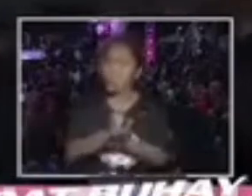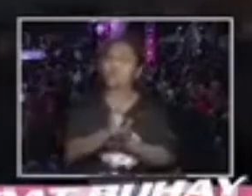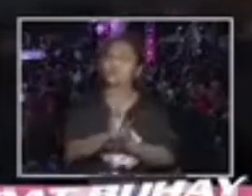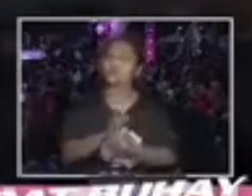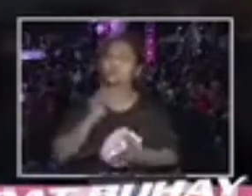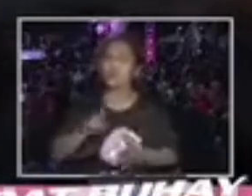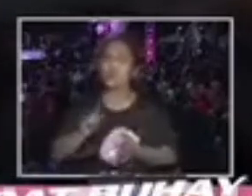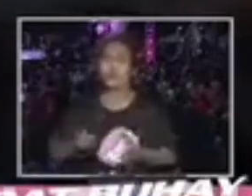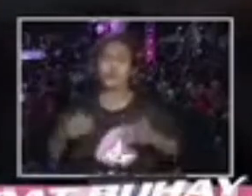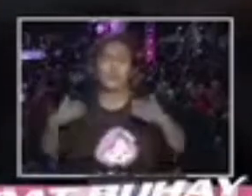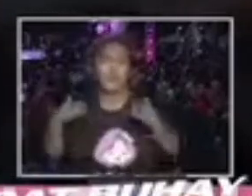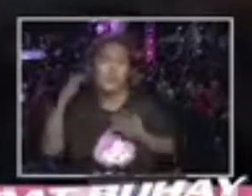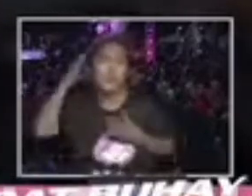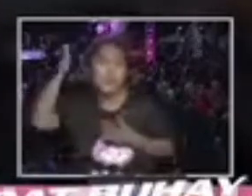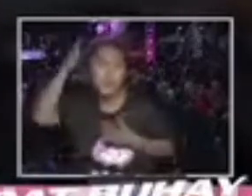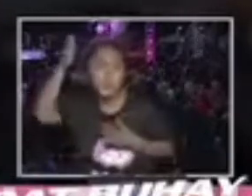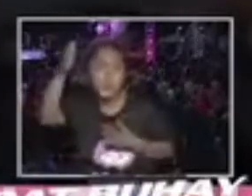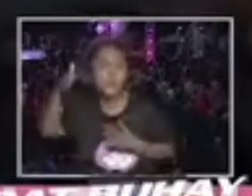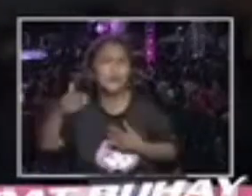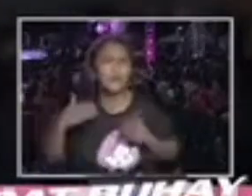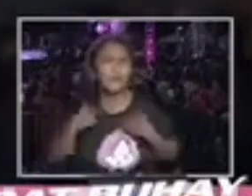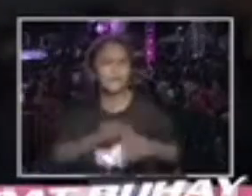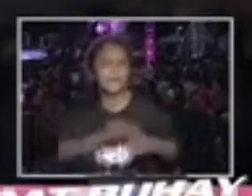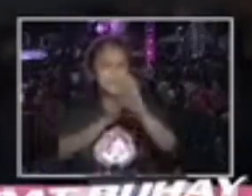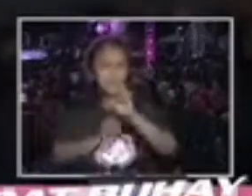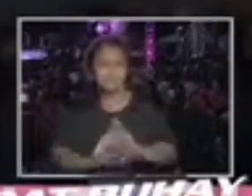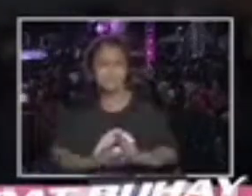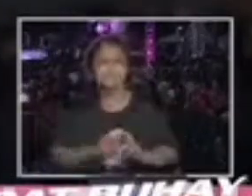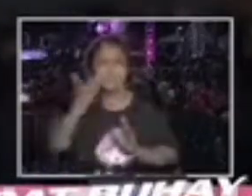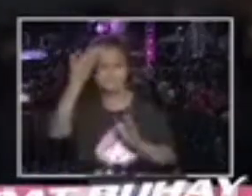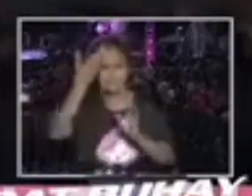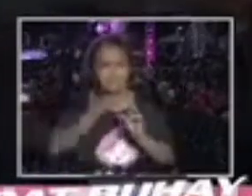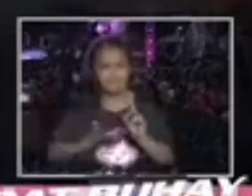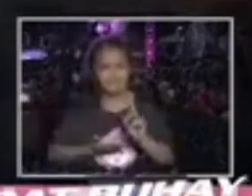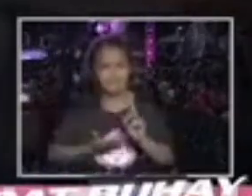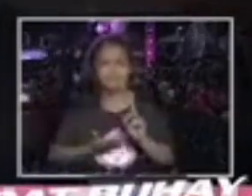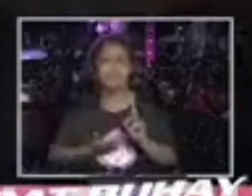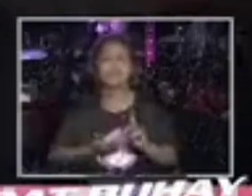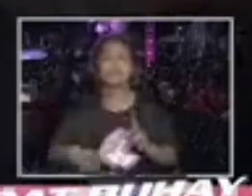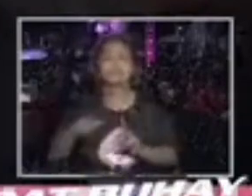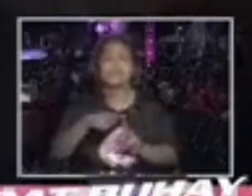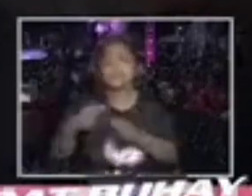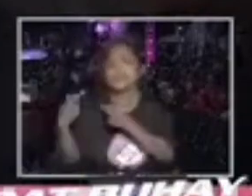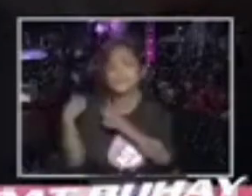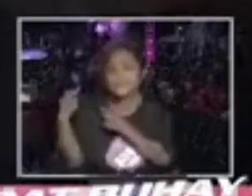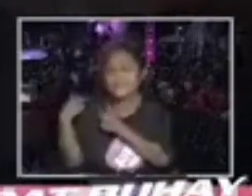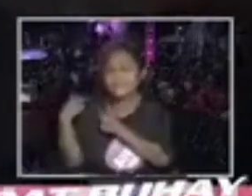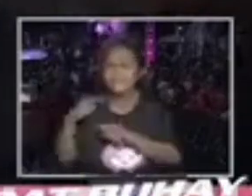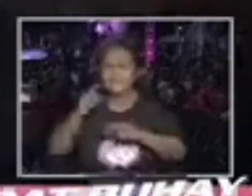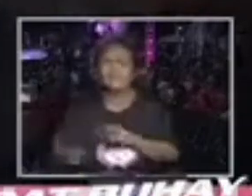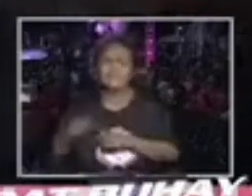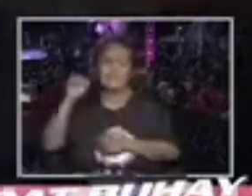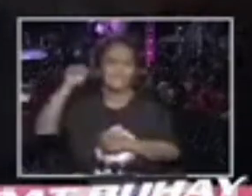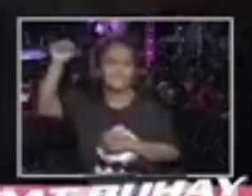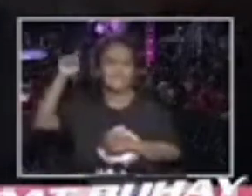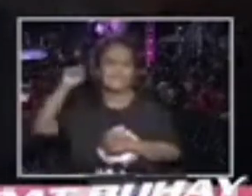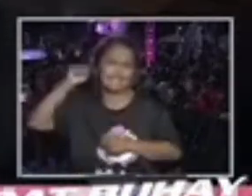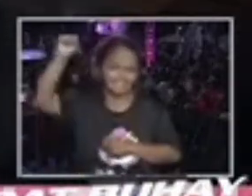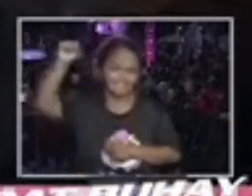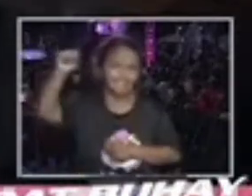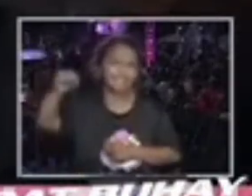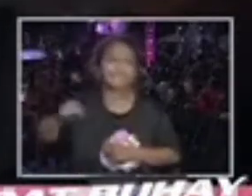ng kinabukasang may dignidad at tungkulin natin na ipaglaban ito.